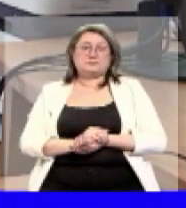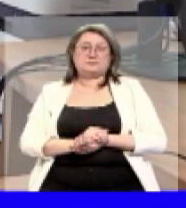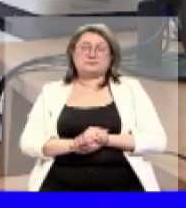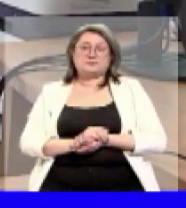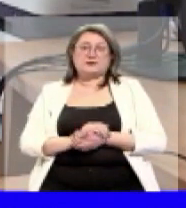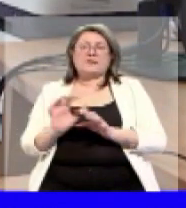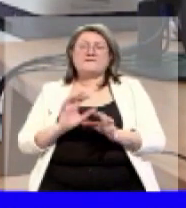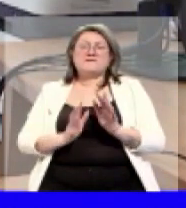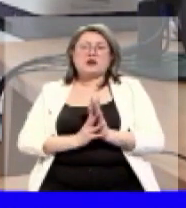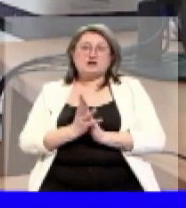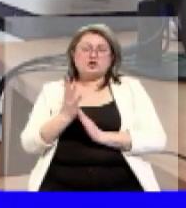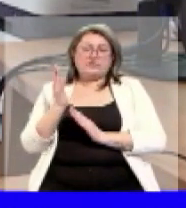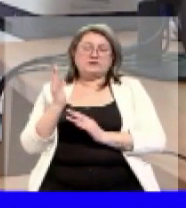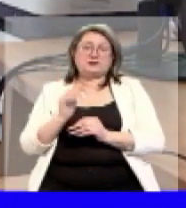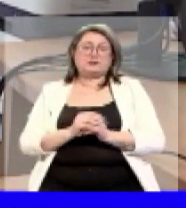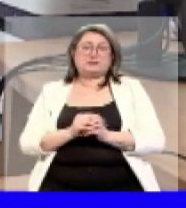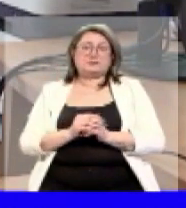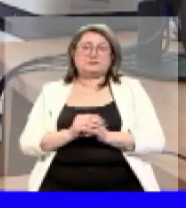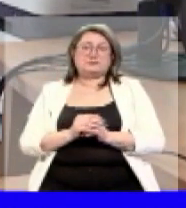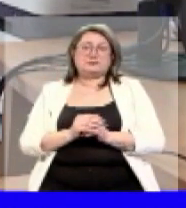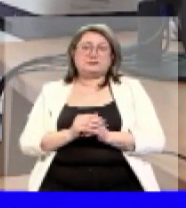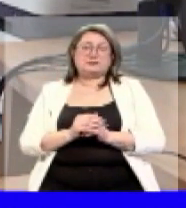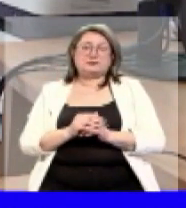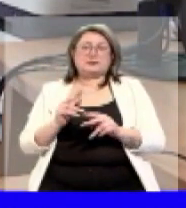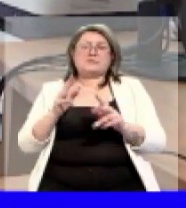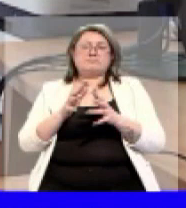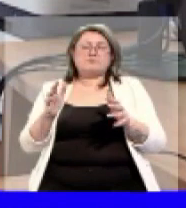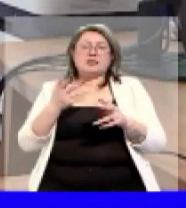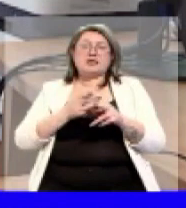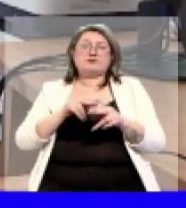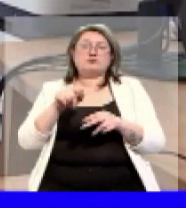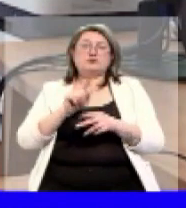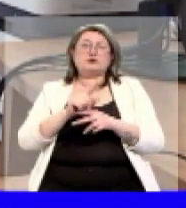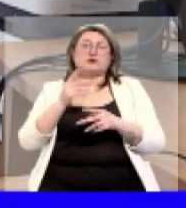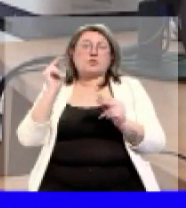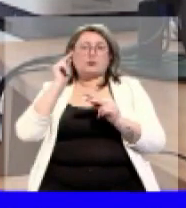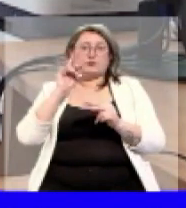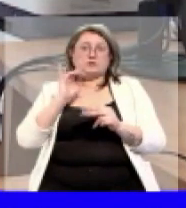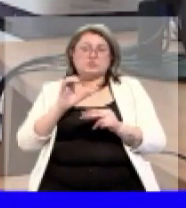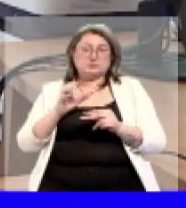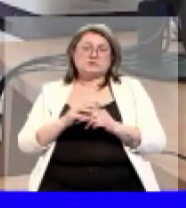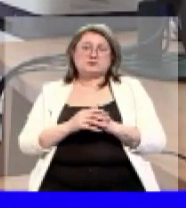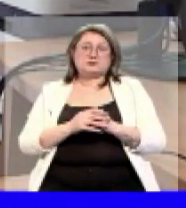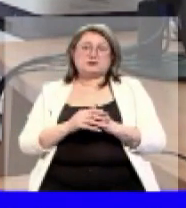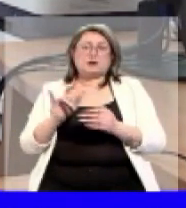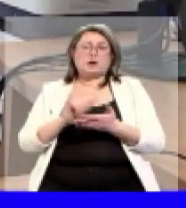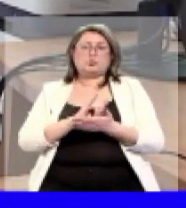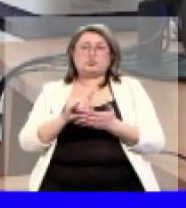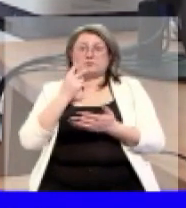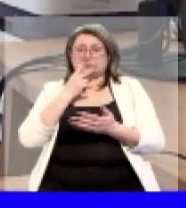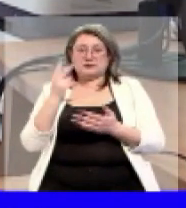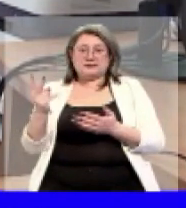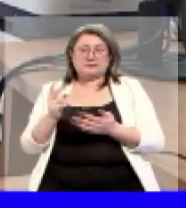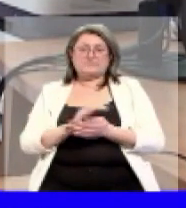кролик выращивание деген мамандығы бойынша курстарды онлайн өте алады. Ол үшін